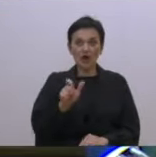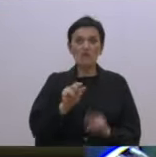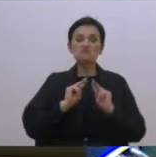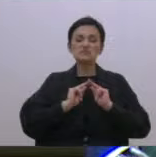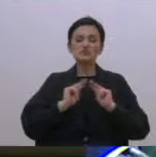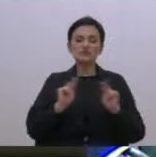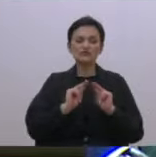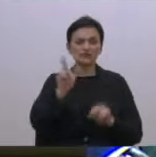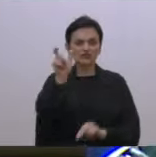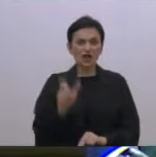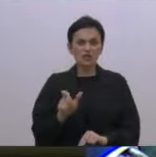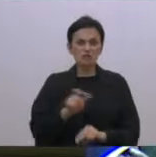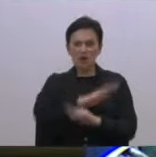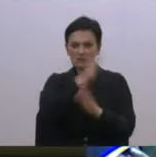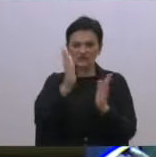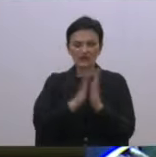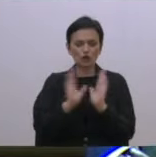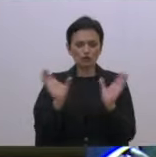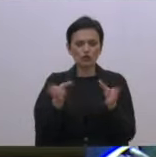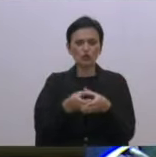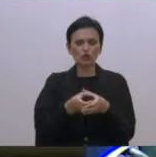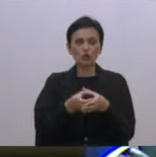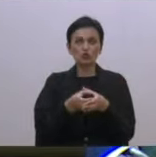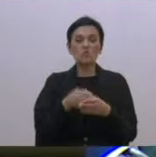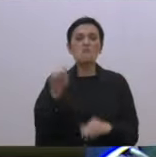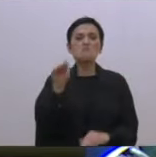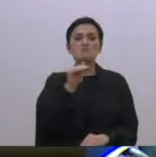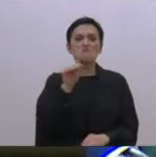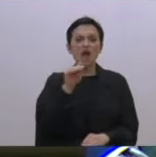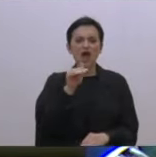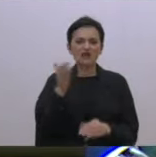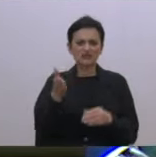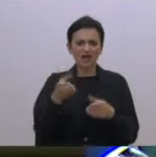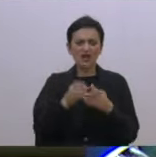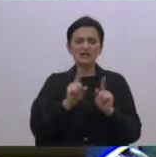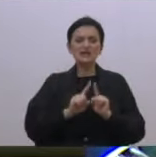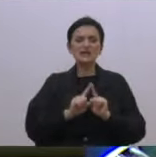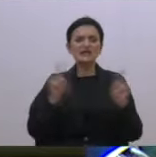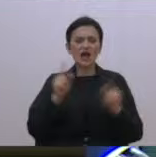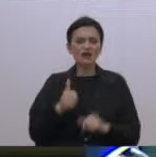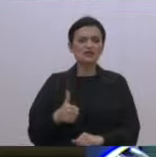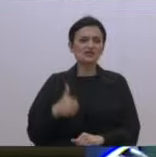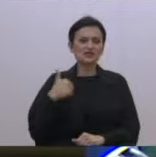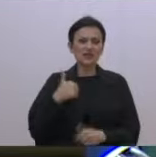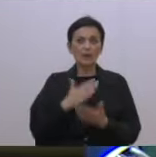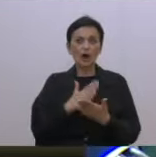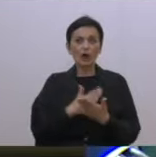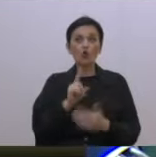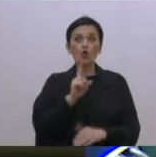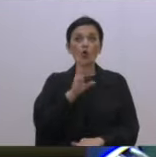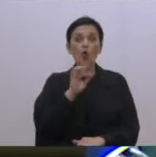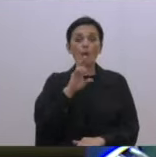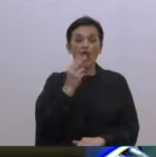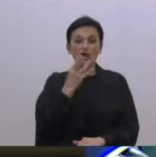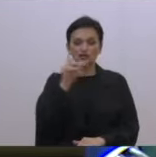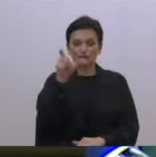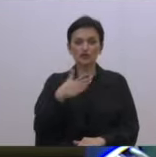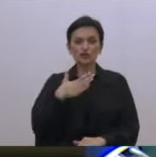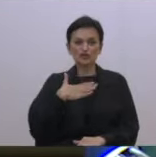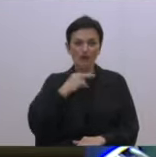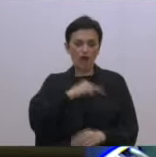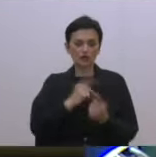მწვრთნელმა, მთლიანად გუნდმა, ფედერაციამ და განსაკუთრებული სიამაყეა, რომ ლევან კობიაშვილი არის ჩვენი